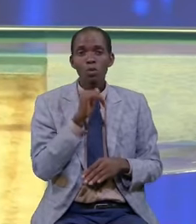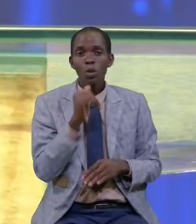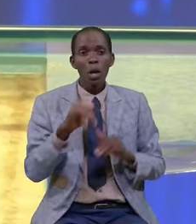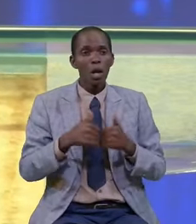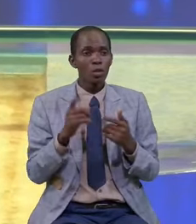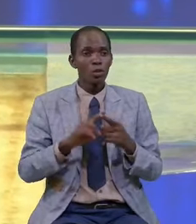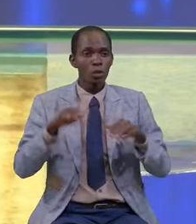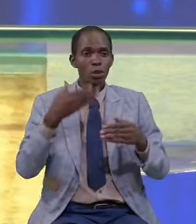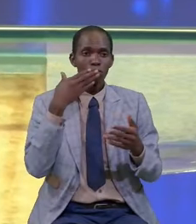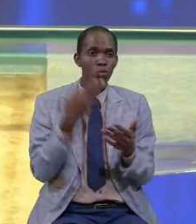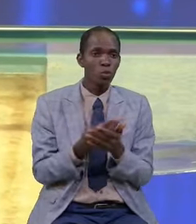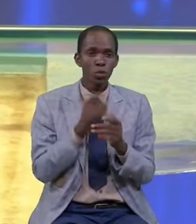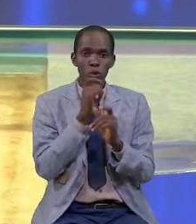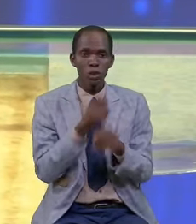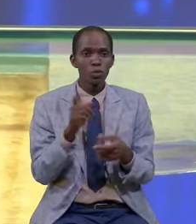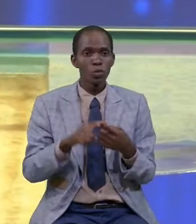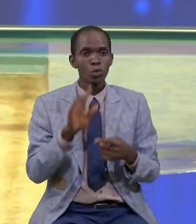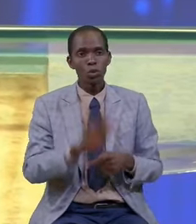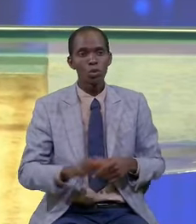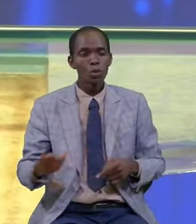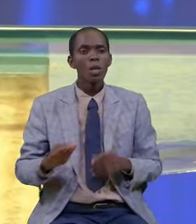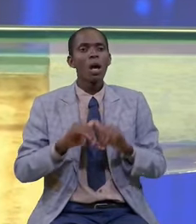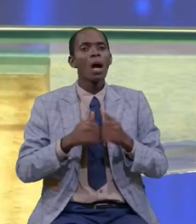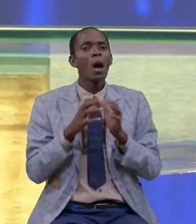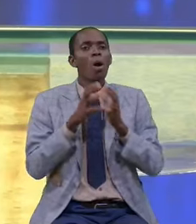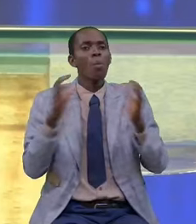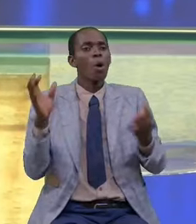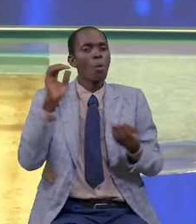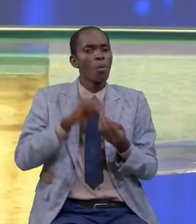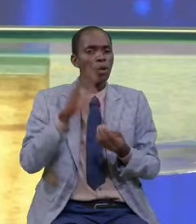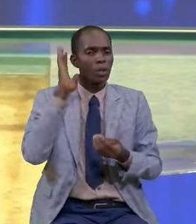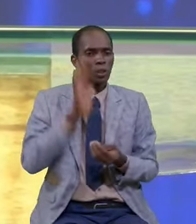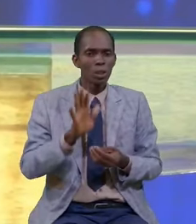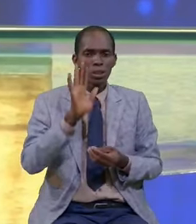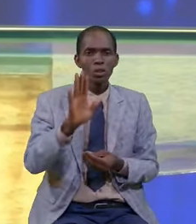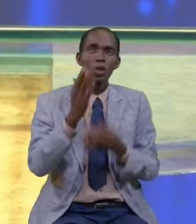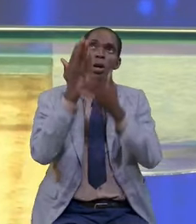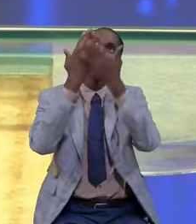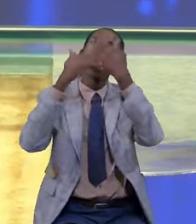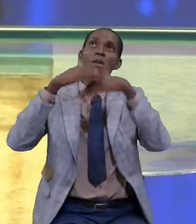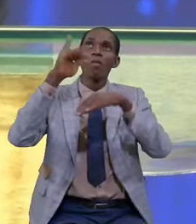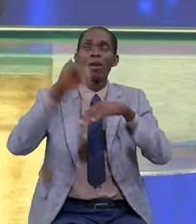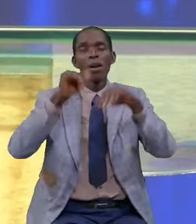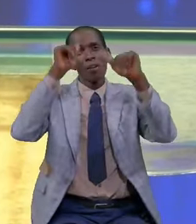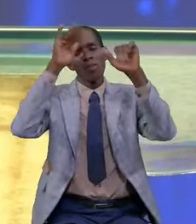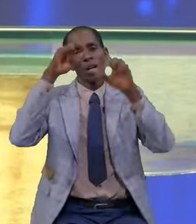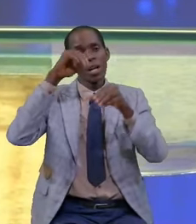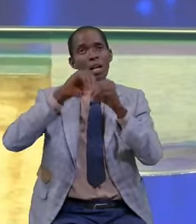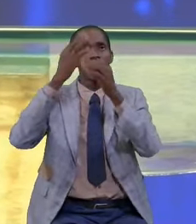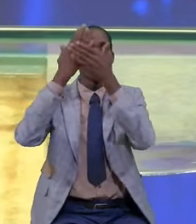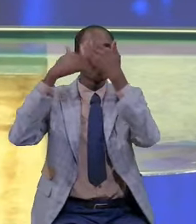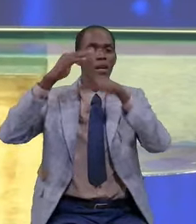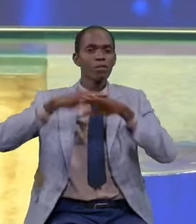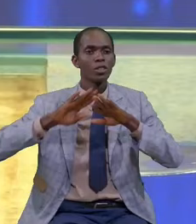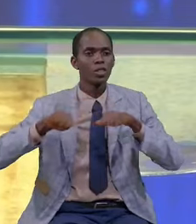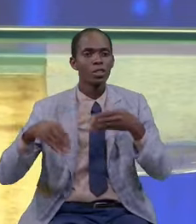vous savez donner de bonnes choses à vos frères, à combien plus fort raison votre Père qui est dans les cieux donnera-t-il de